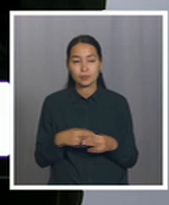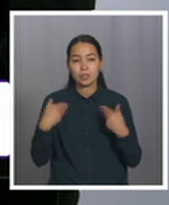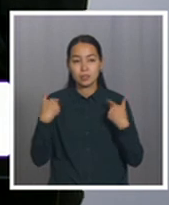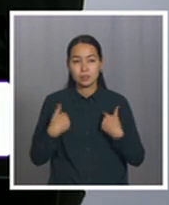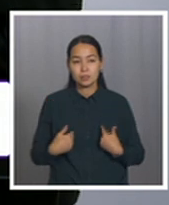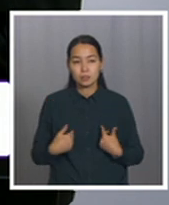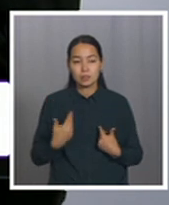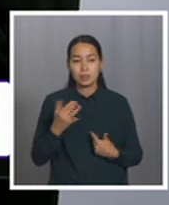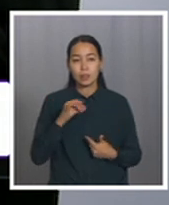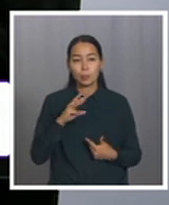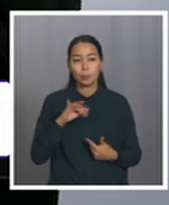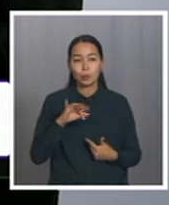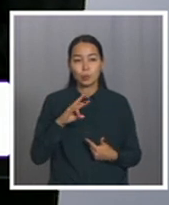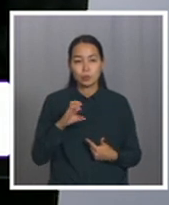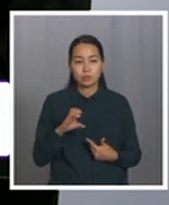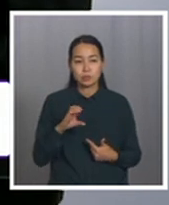дененің импульс моменті деп алсақ,